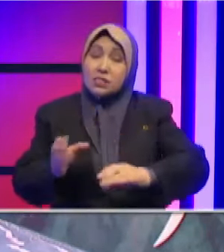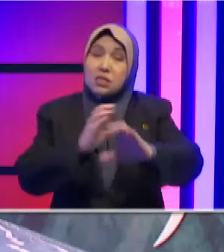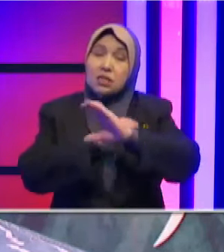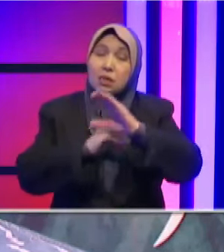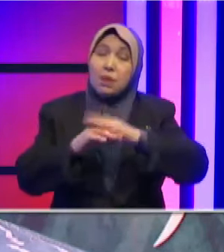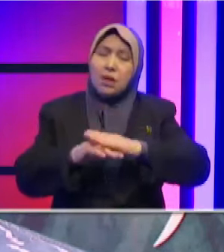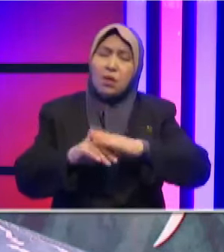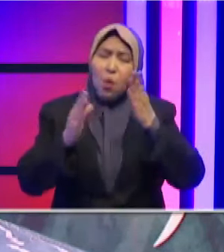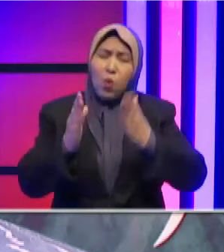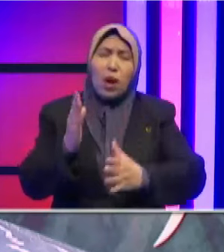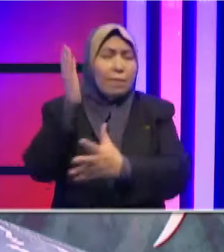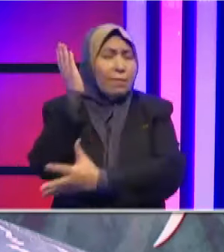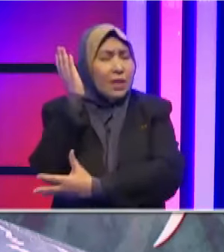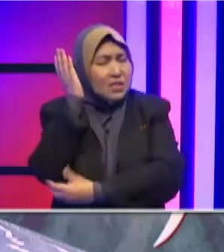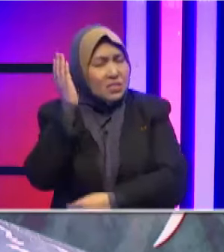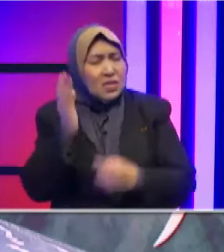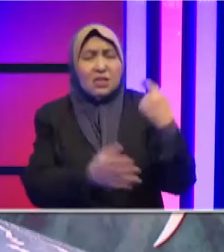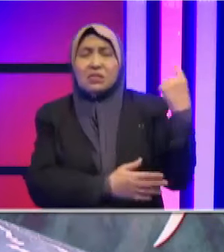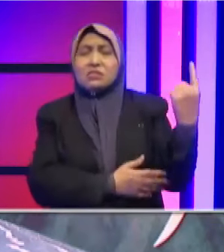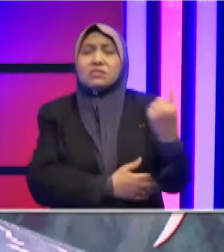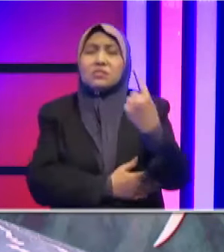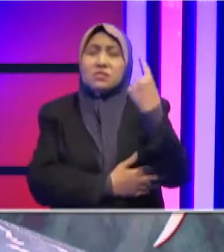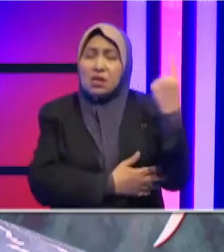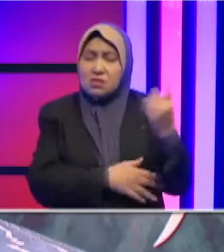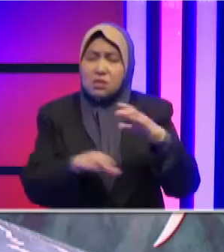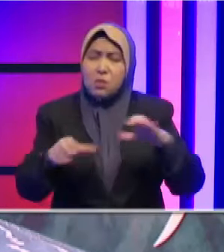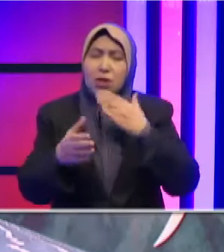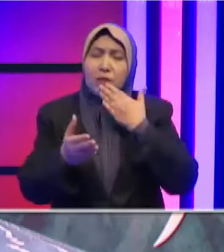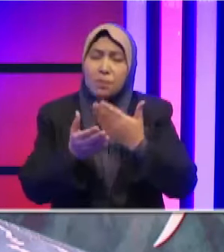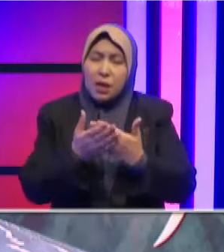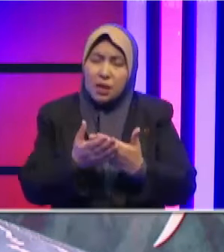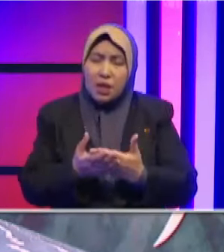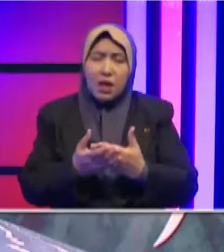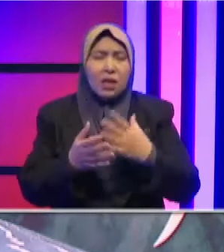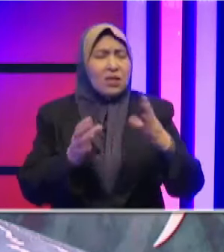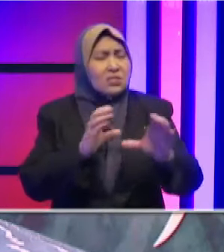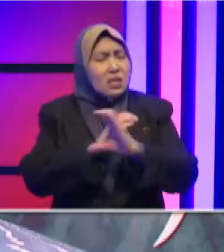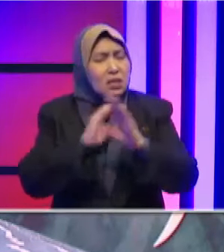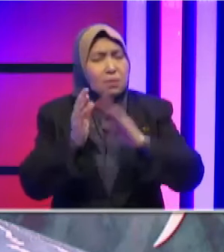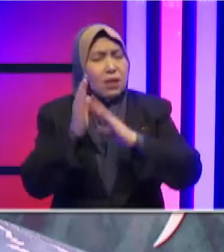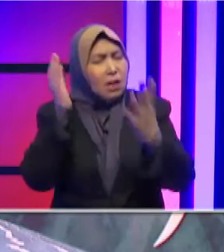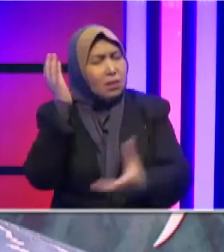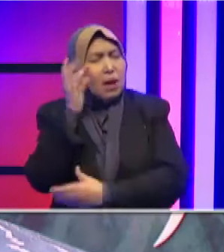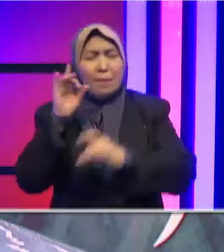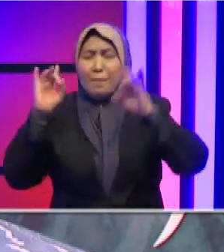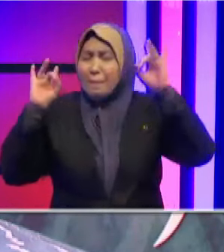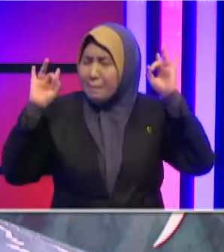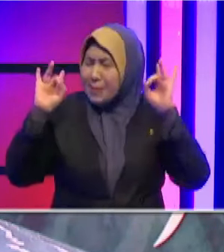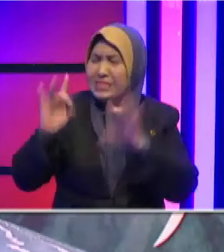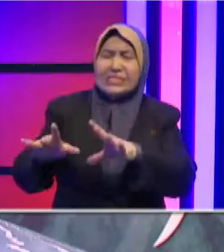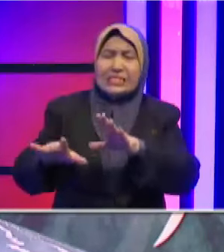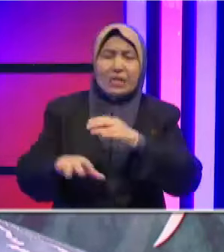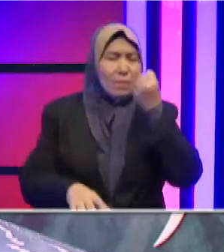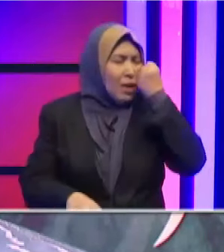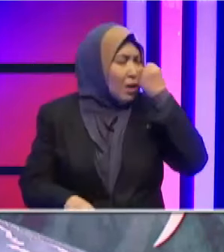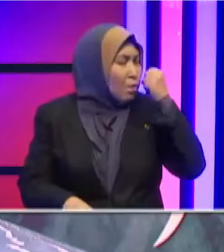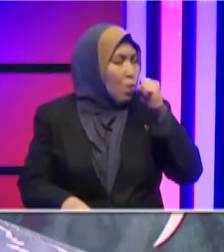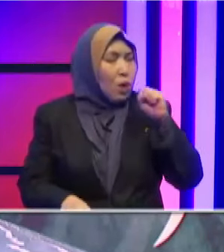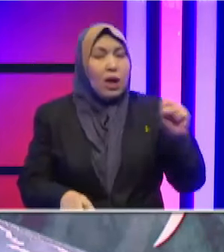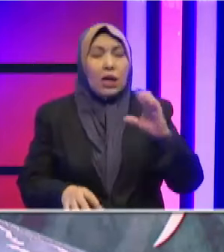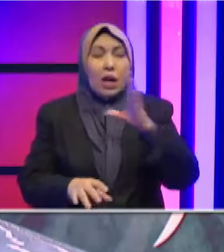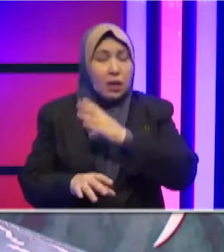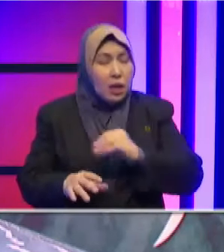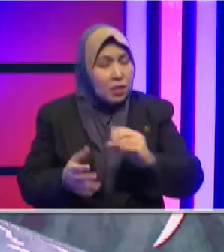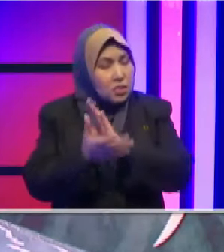fakir miskin ialah sentiasa Melakukan kebaikan dan ciptakan kepada fakir miskin dan membenci akan kemungkaran ya Allah ya Allah